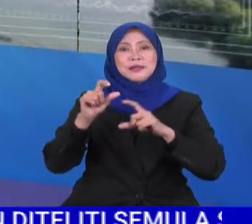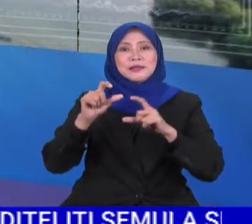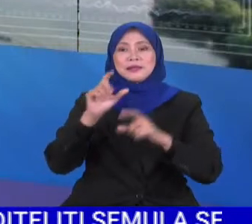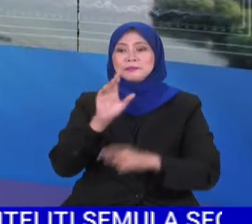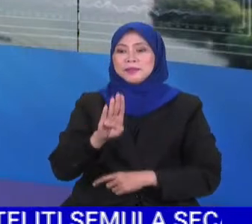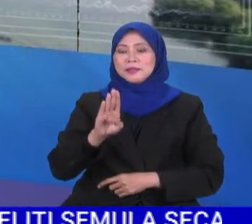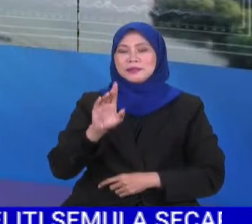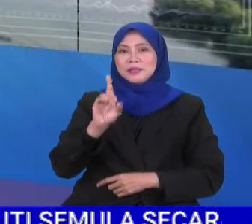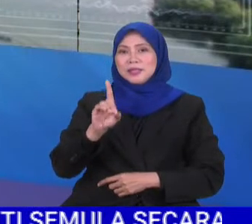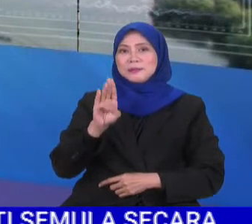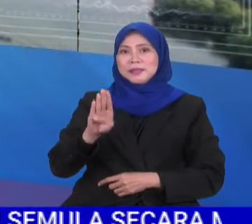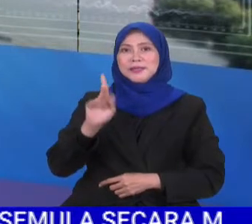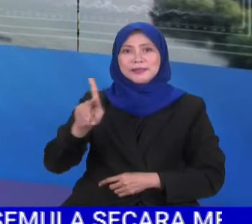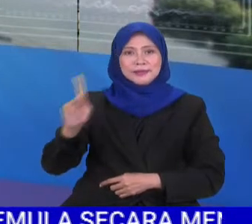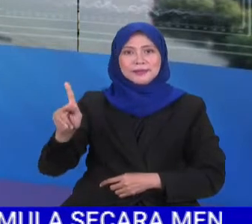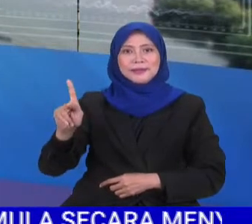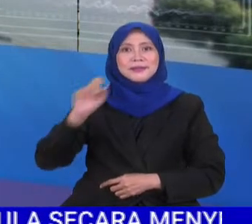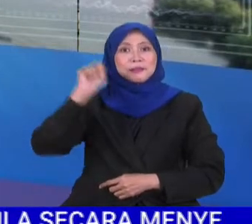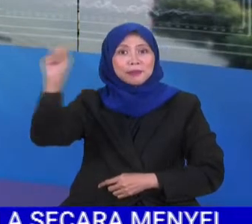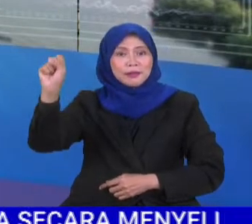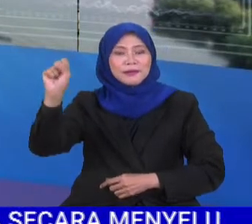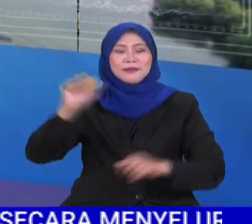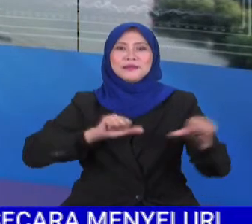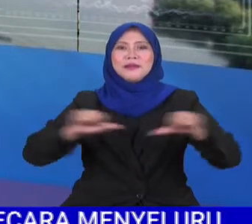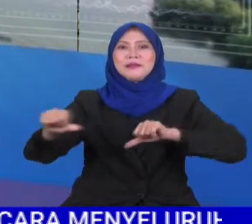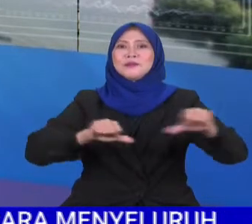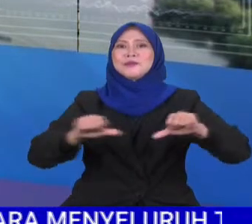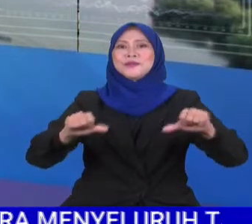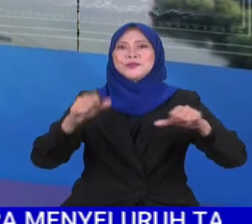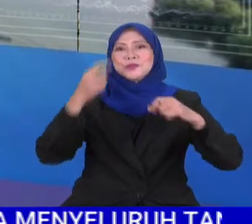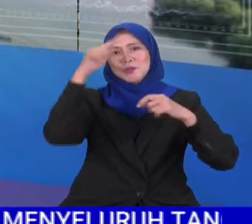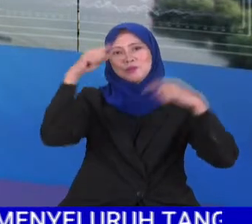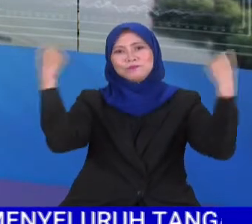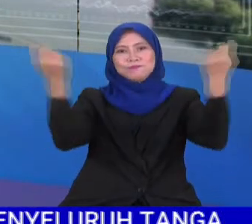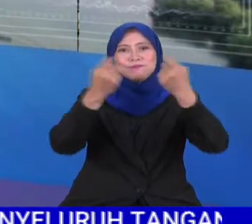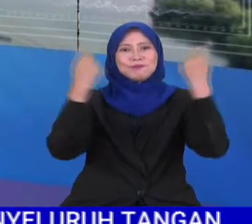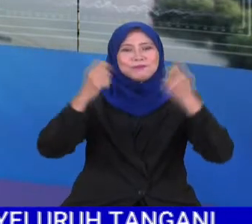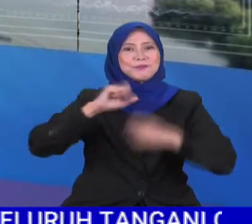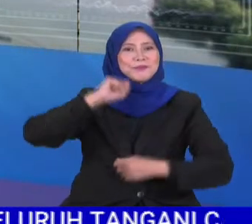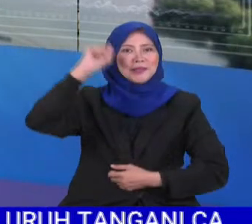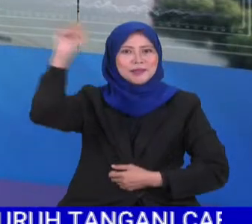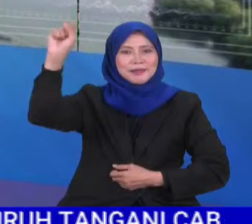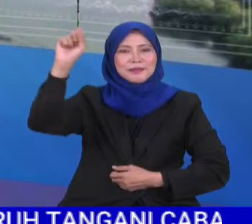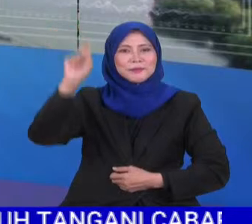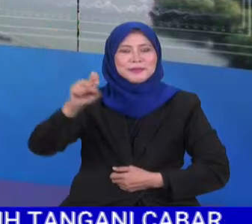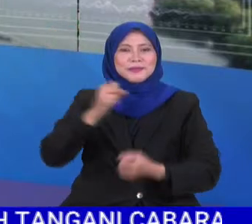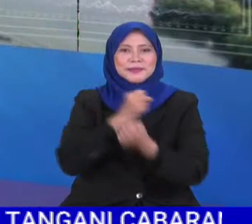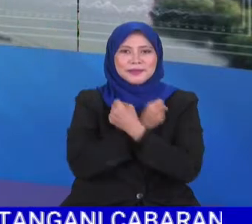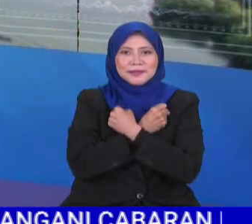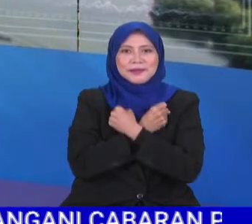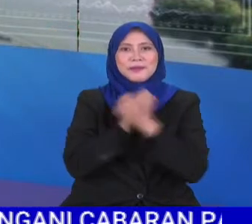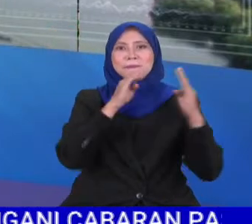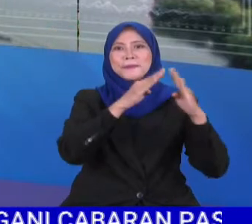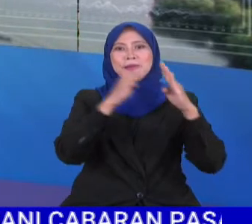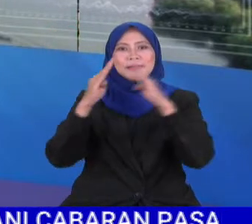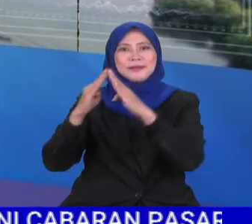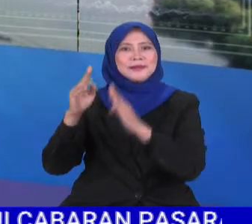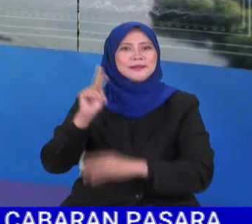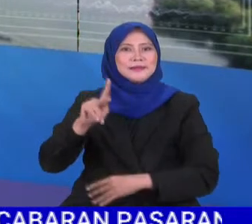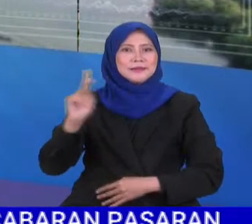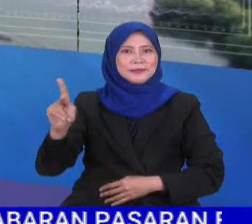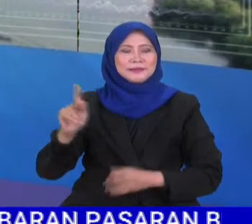dibkk merancang pelbagai aktiviti bagi menyemarak sambutan bulan kebangsaan sekaligus menanam rasa cinta terhadap Bandar Raya Kota